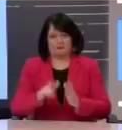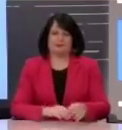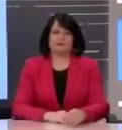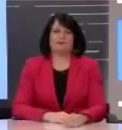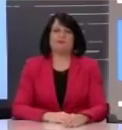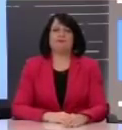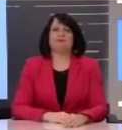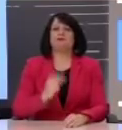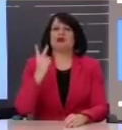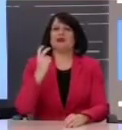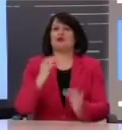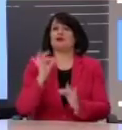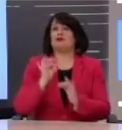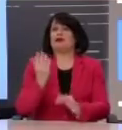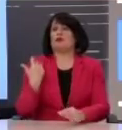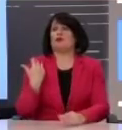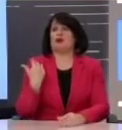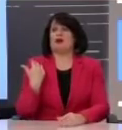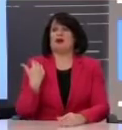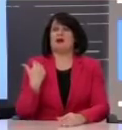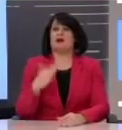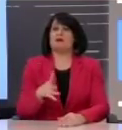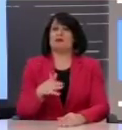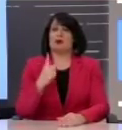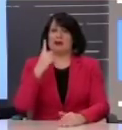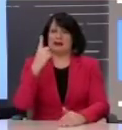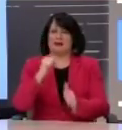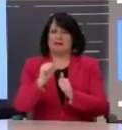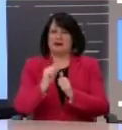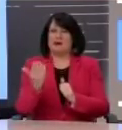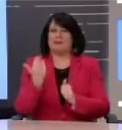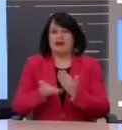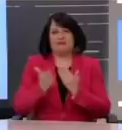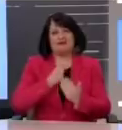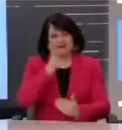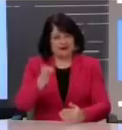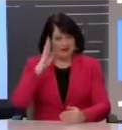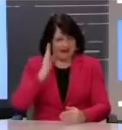Στις 20 Σεπτέμβρη, σχεδόν ένα μήνα πριν την επίσκεψη ΣΥΠΑ,